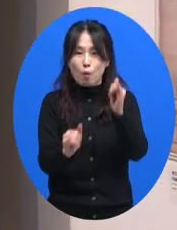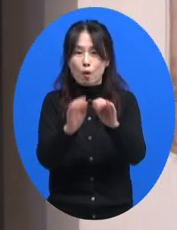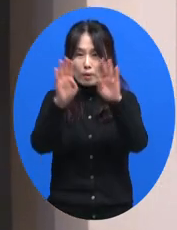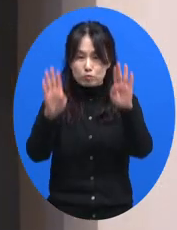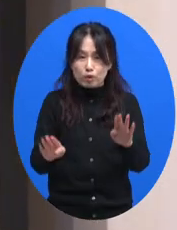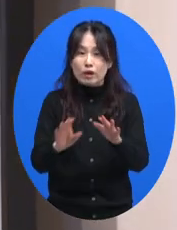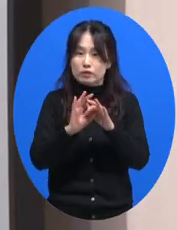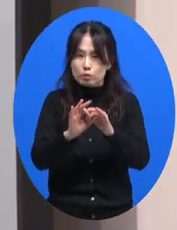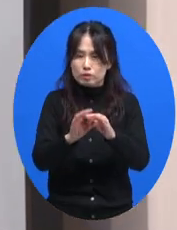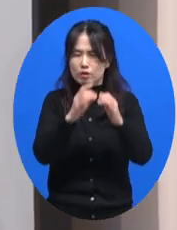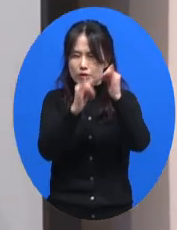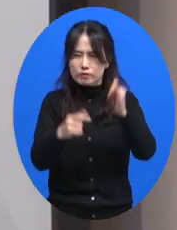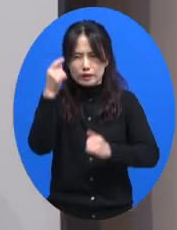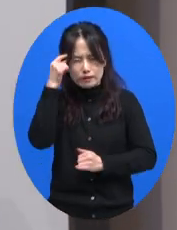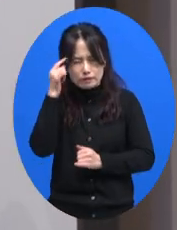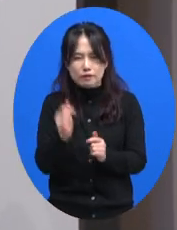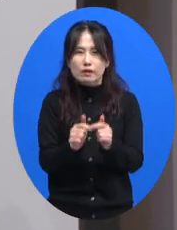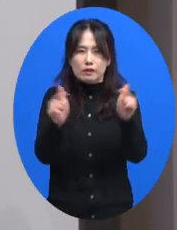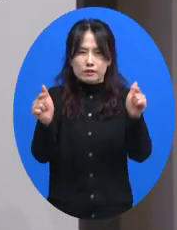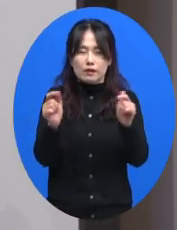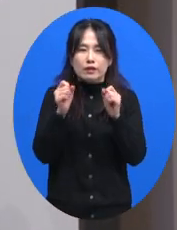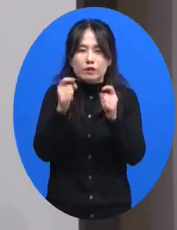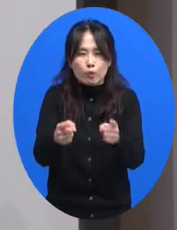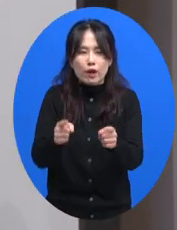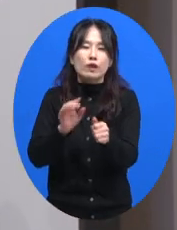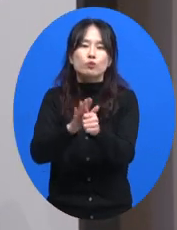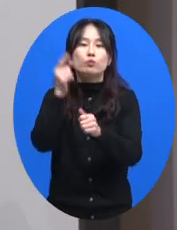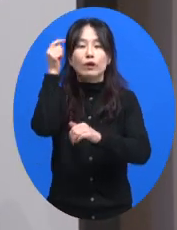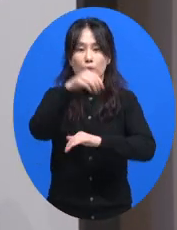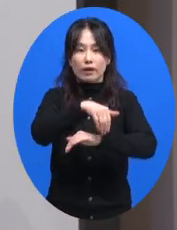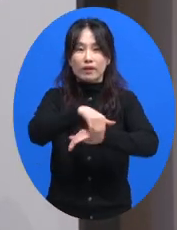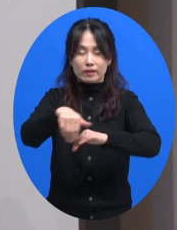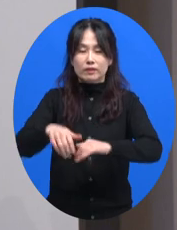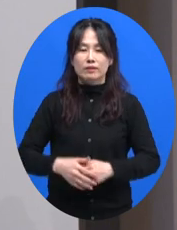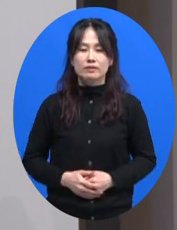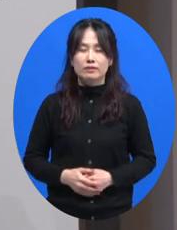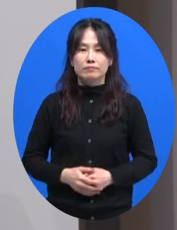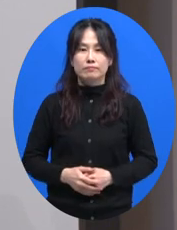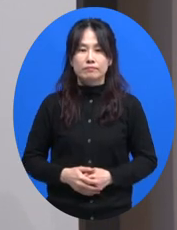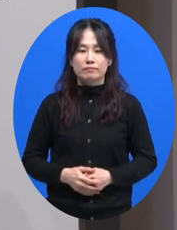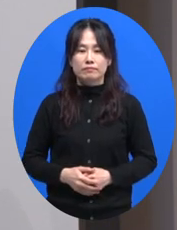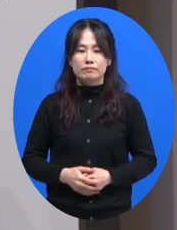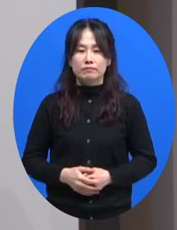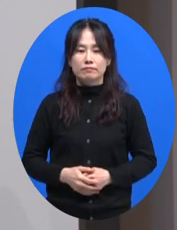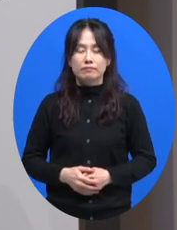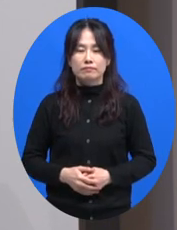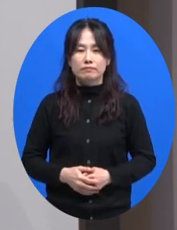역사 인식 확산의 기회를 제공할 방침입니다. 경기 CCTV 최창순입니다.